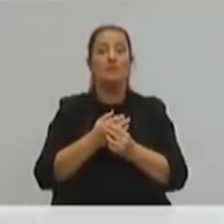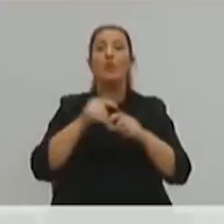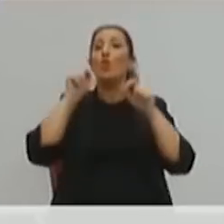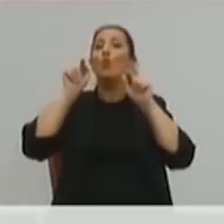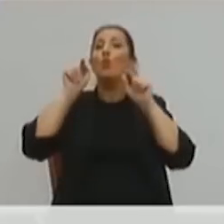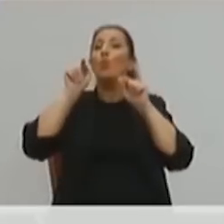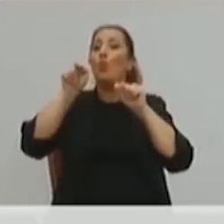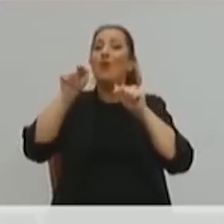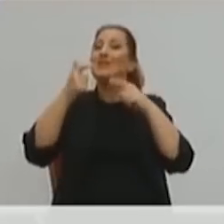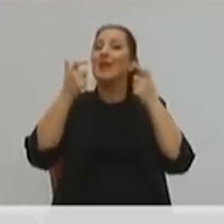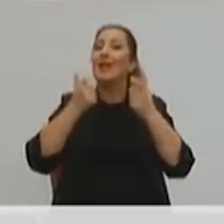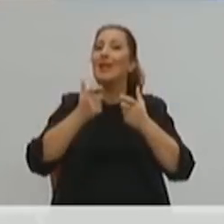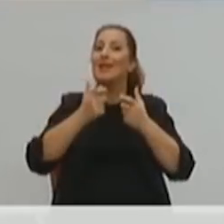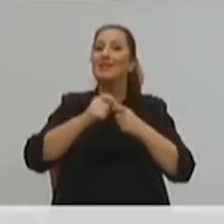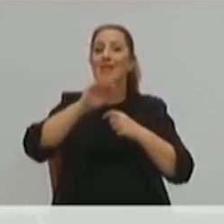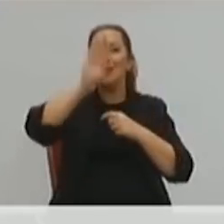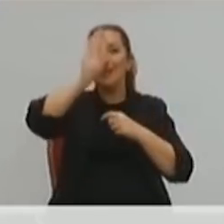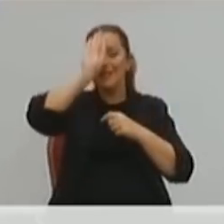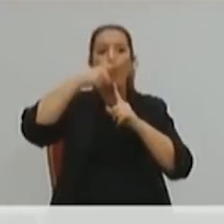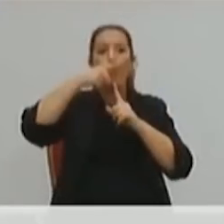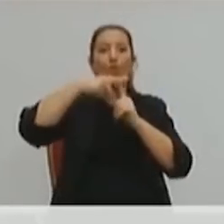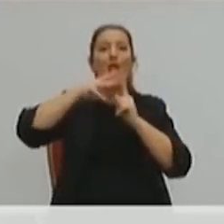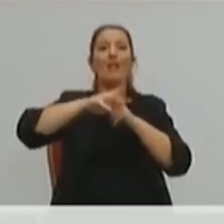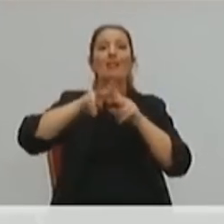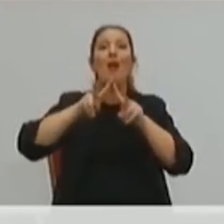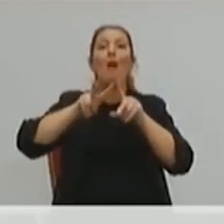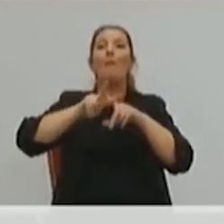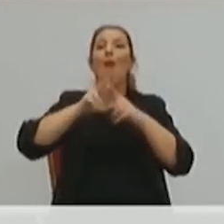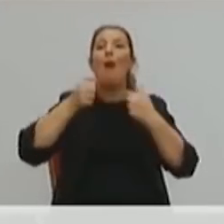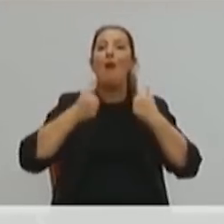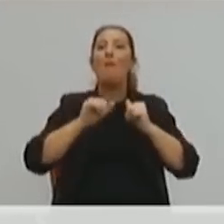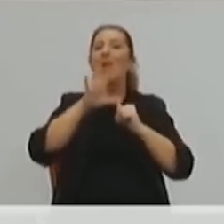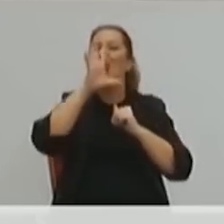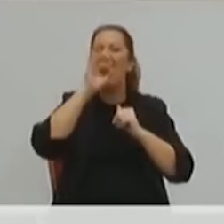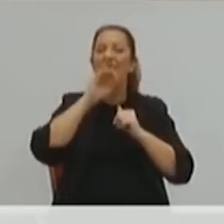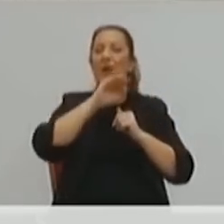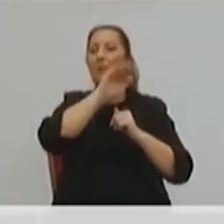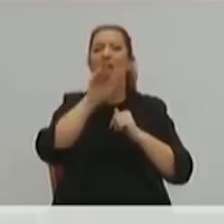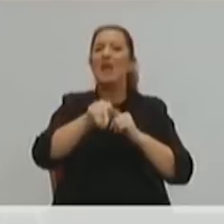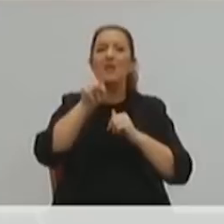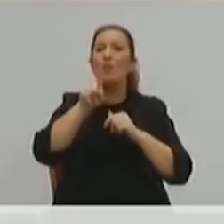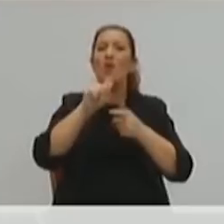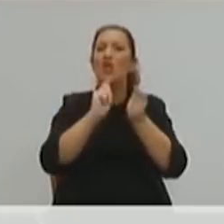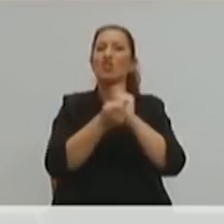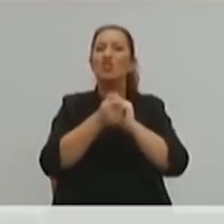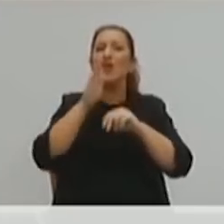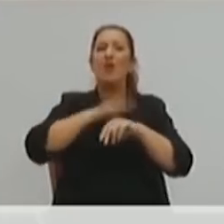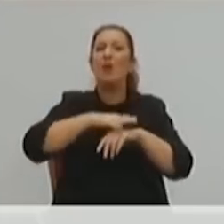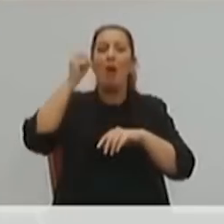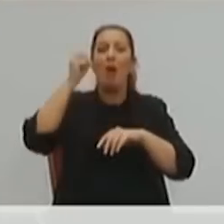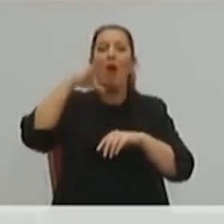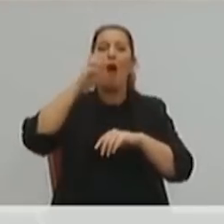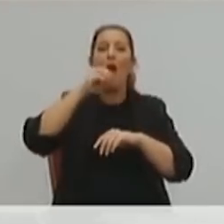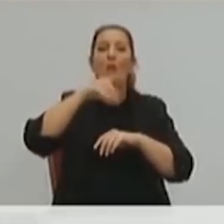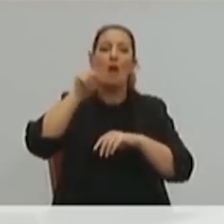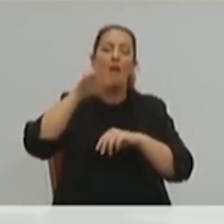ne? İstanbul Tema Park. Bunu buraya kim getirdi? Bu hale kim getirdi? AK Parti.